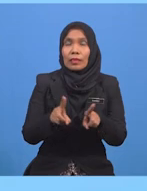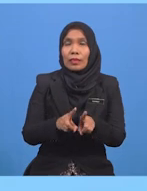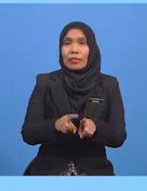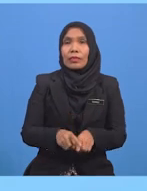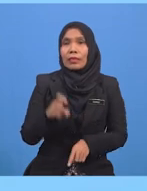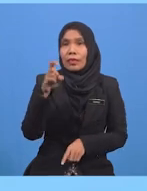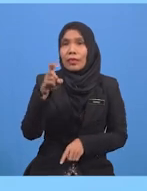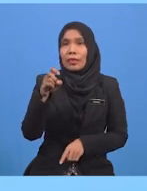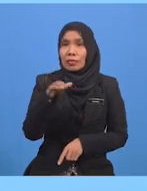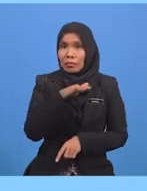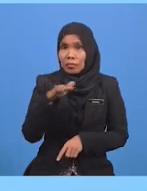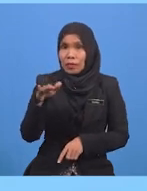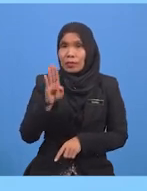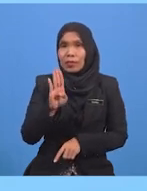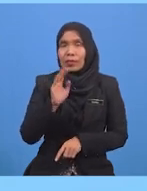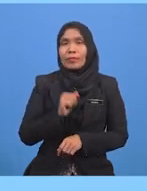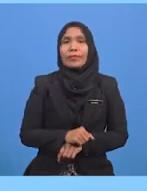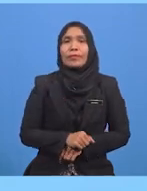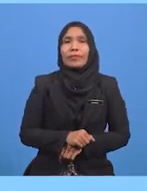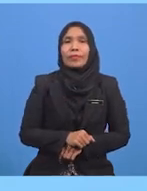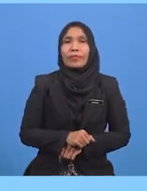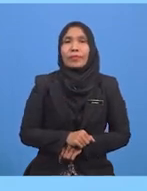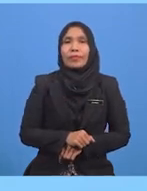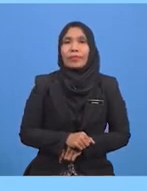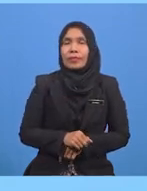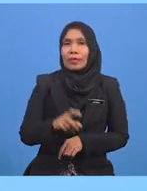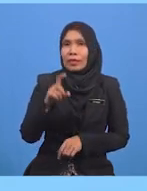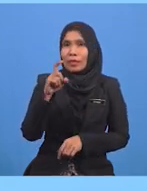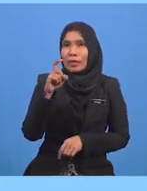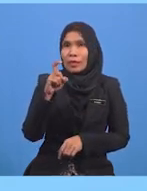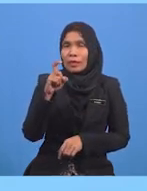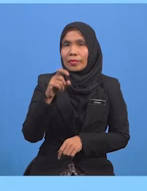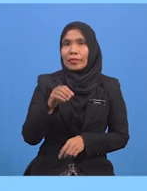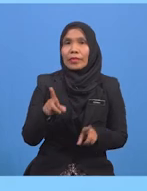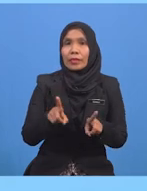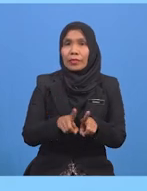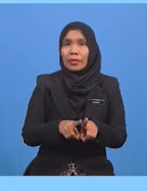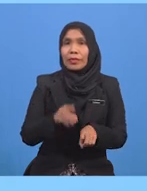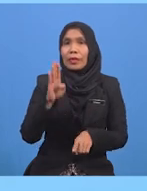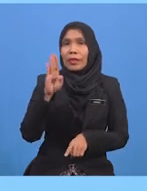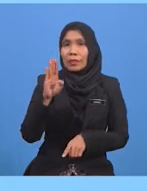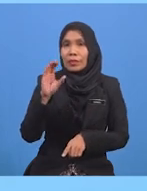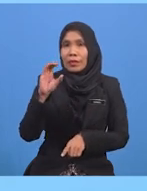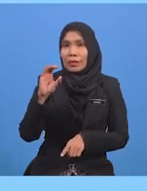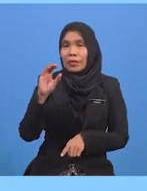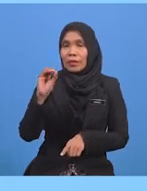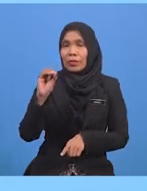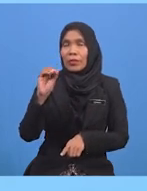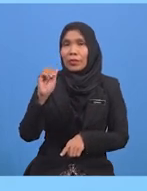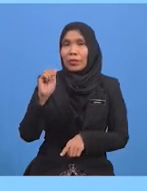B. Oleh itu, X sama dengan B cos